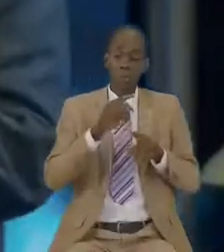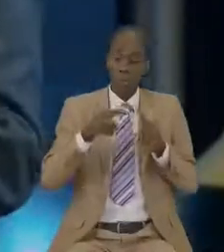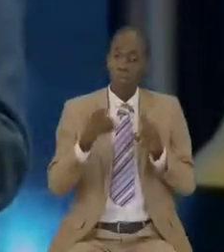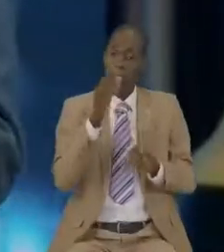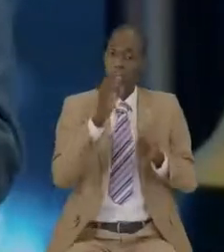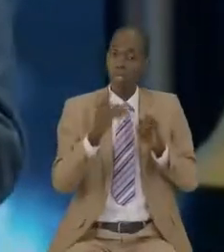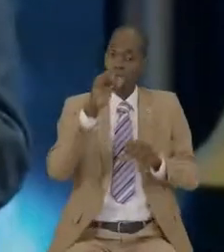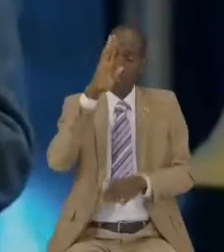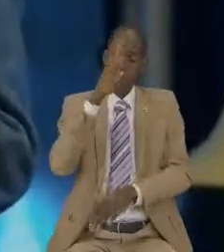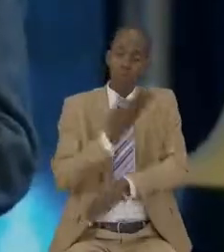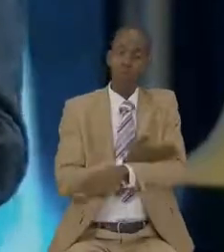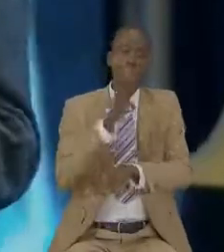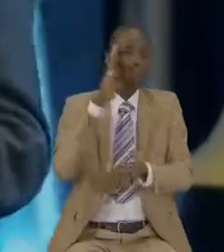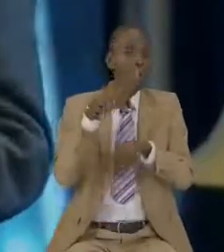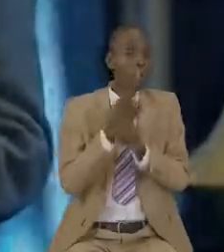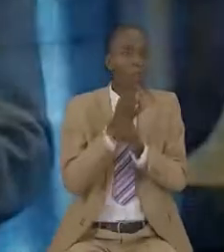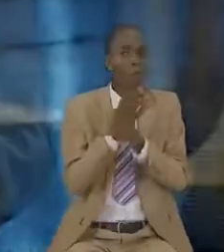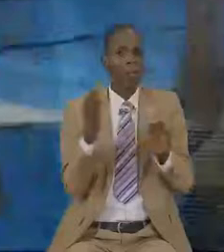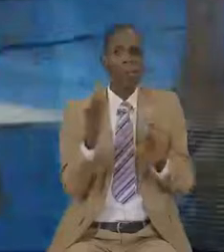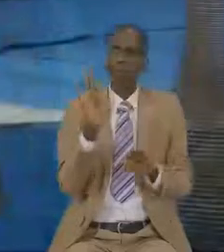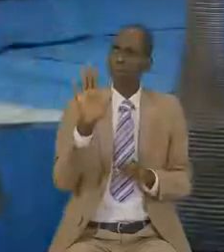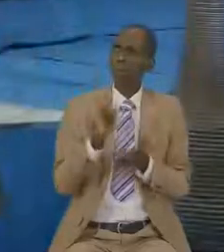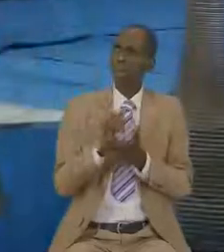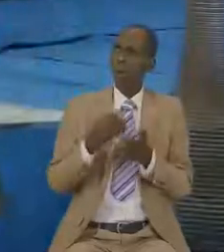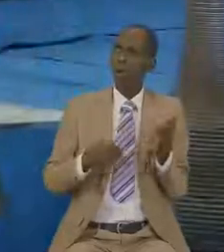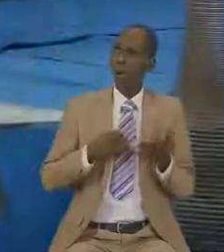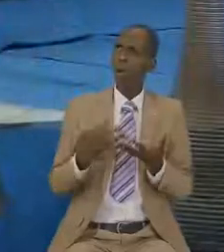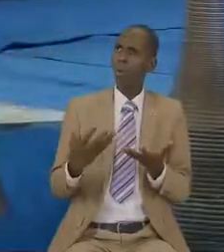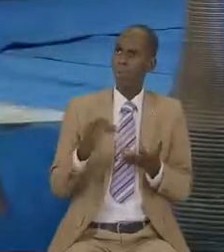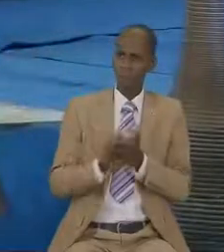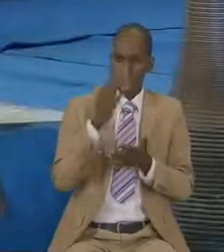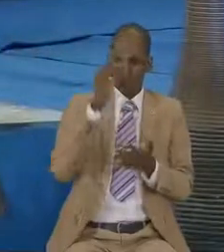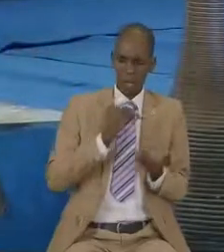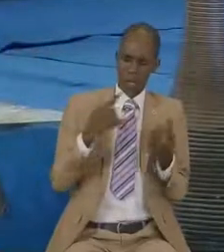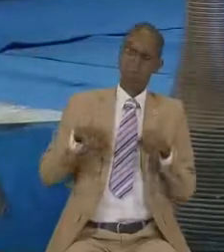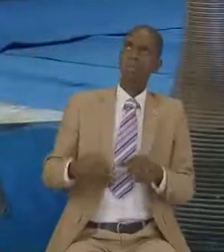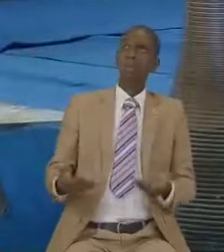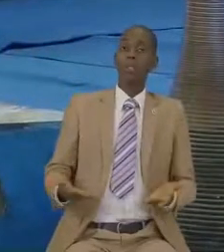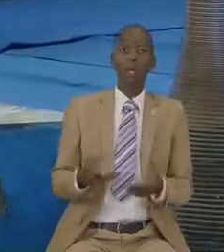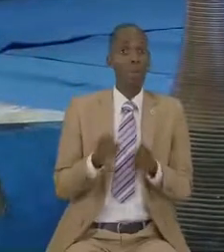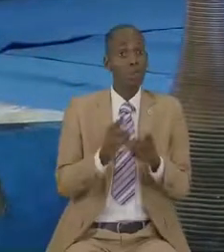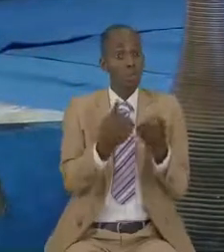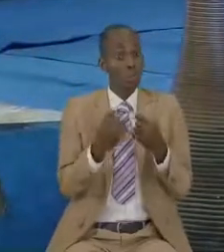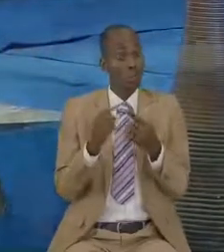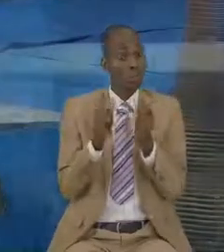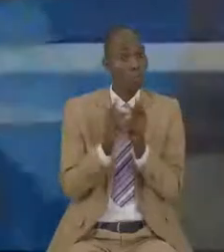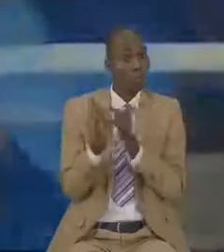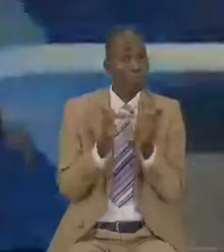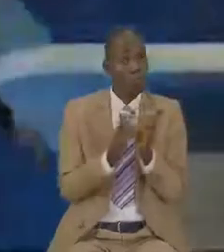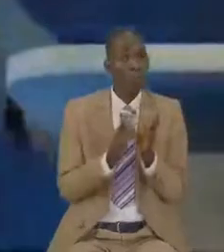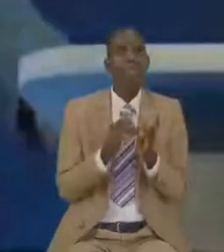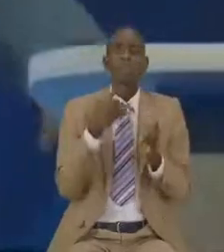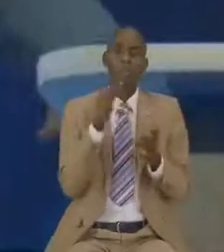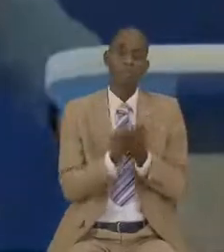a franchi, c'est ce que je veux. C'est pourquoi je suis venu. Et comme tu es venu, il dit, voici